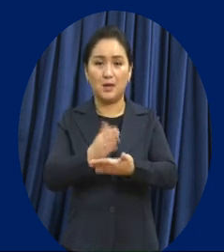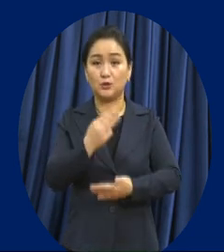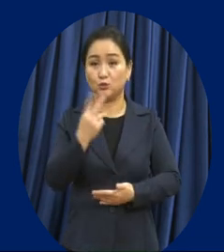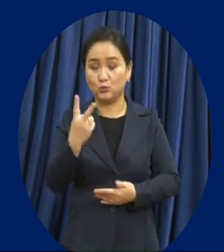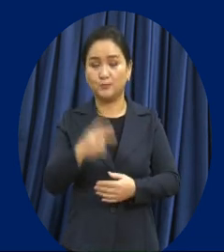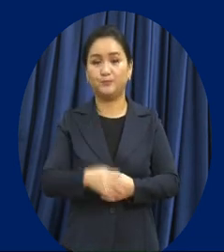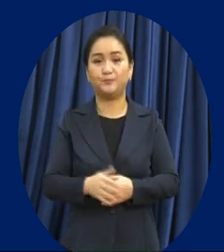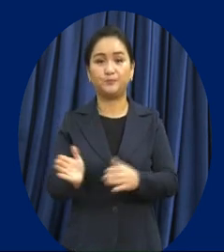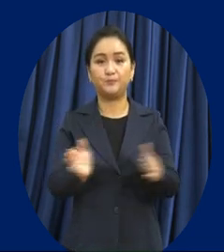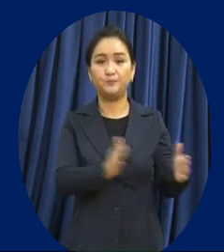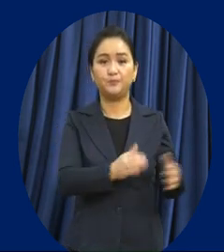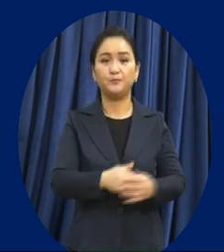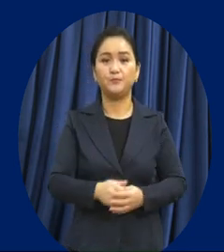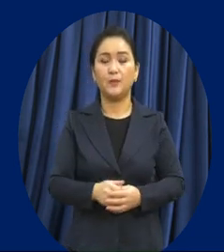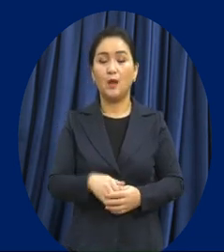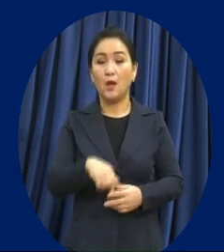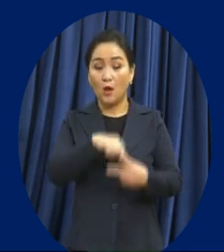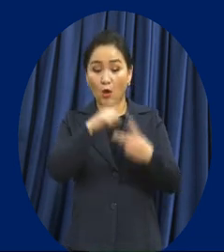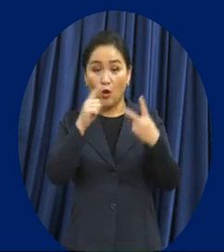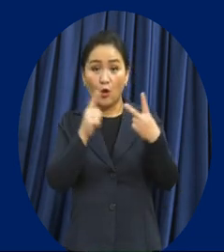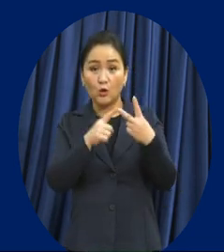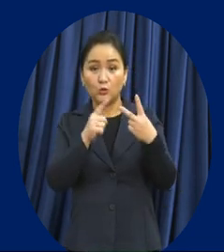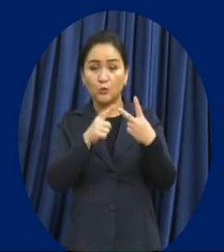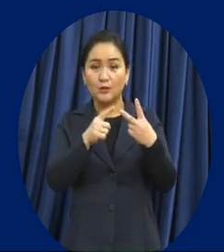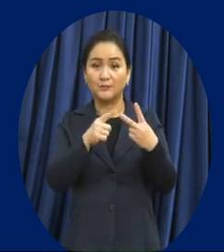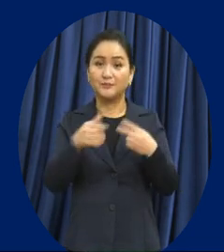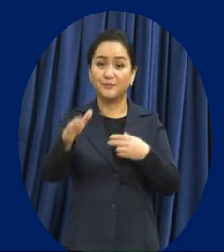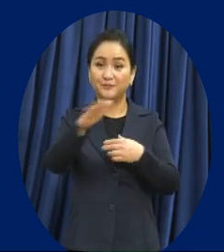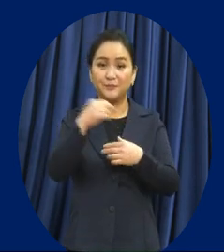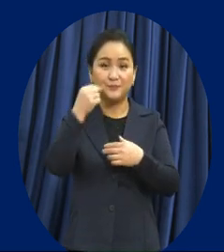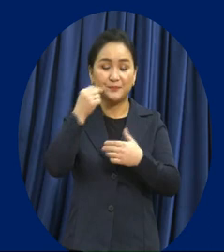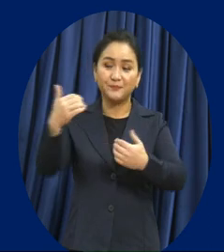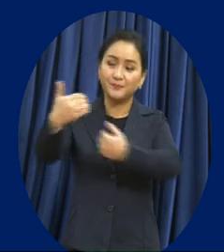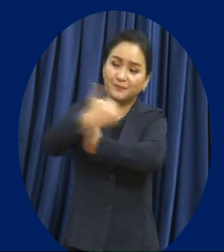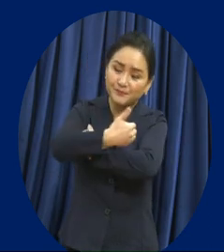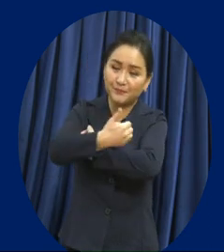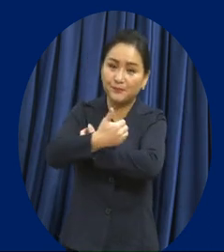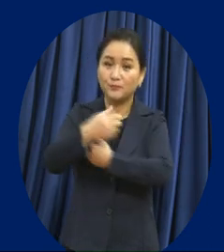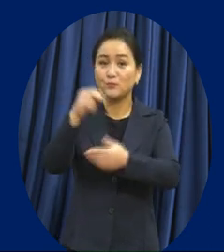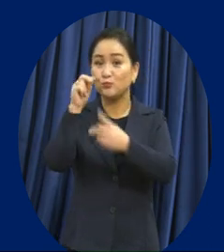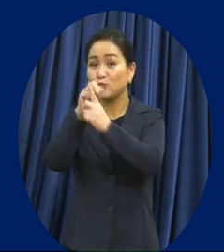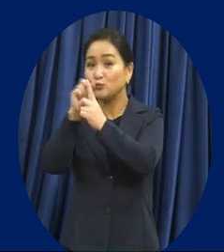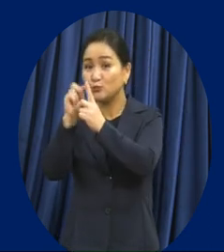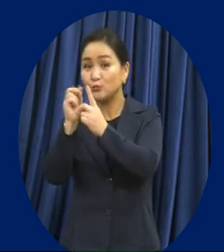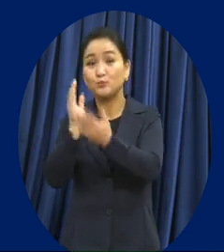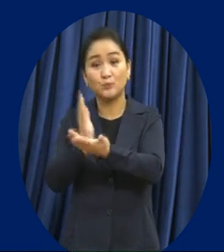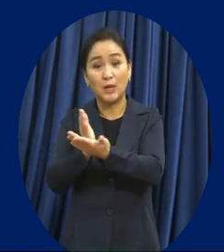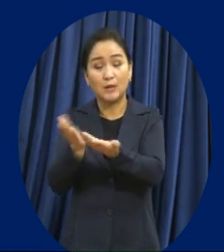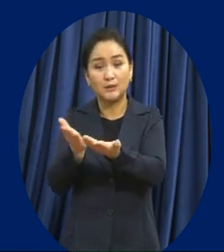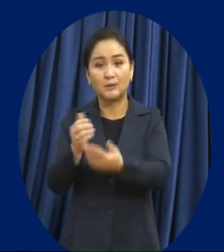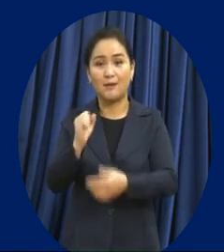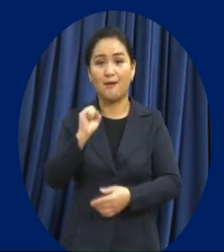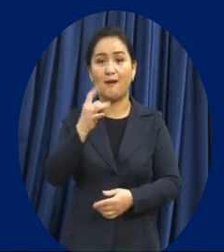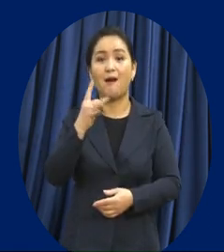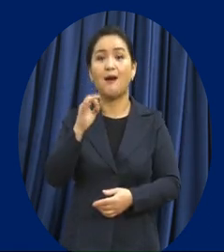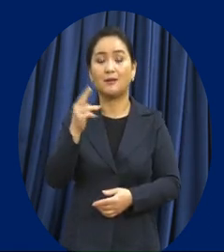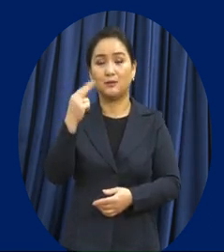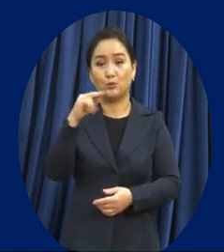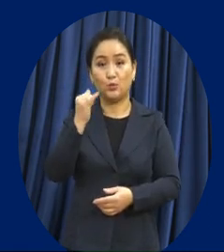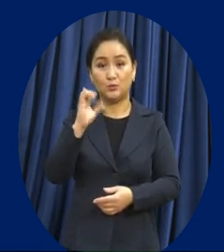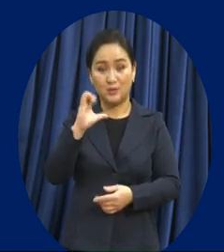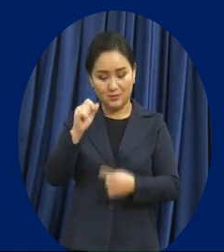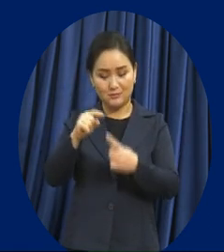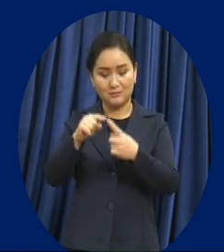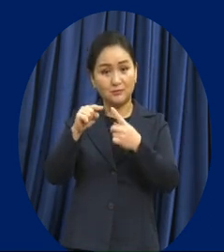За хоёрдугаарт нь бид нар мэдээ ширэг биеиндээ одоо тэрвэрн үнсэн. За энэ үед бол нөгөө агаар дусал гэж ярьж байгаа шүлсээр дамжиж